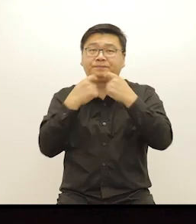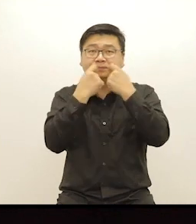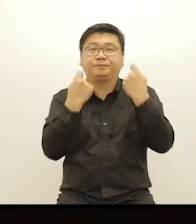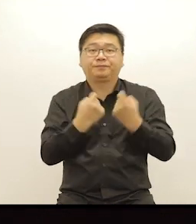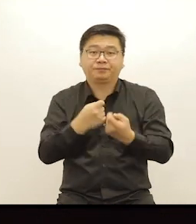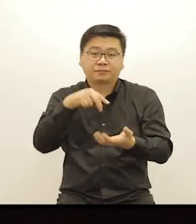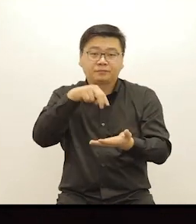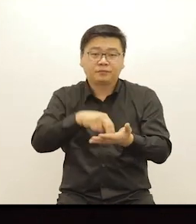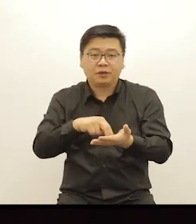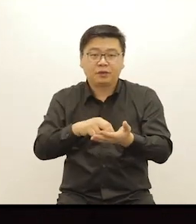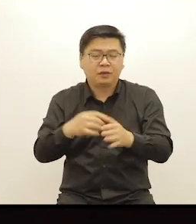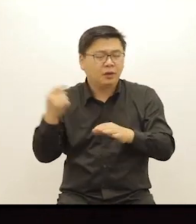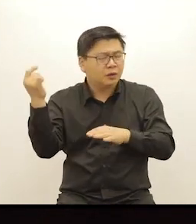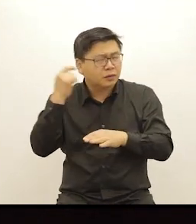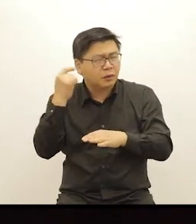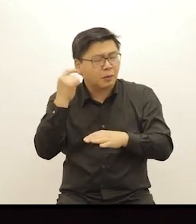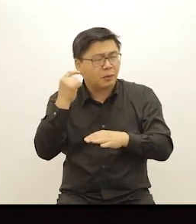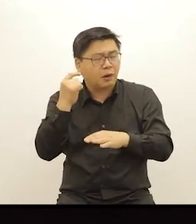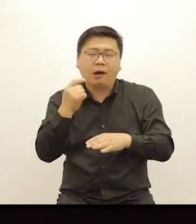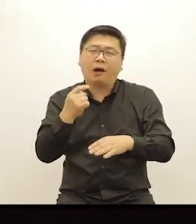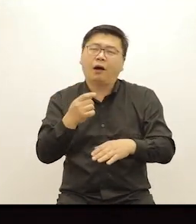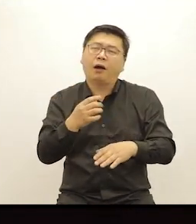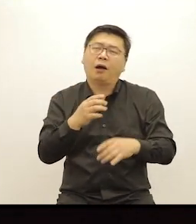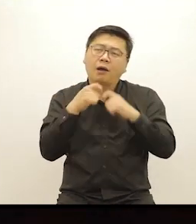일단 개인적으로